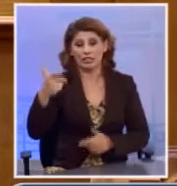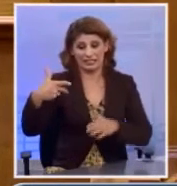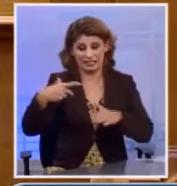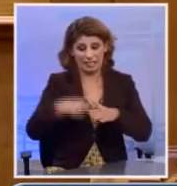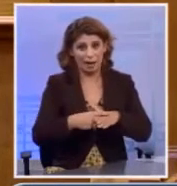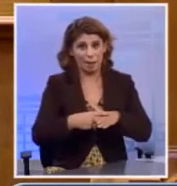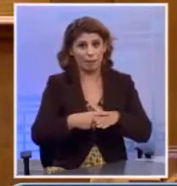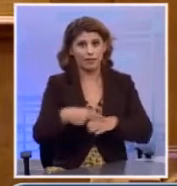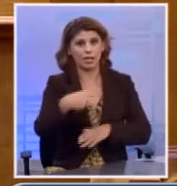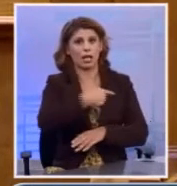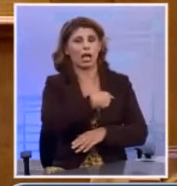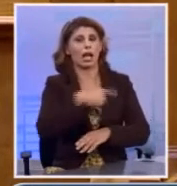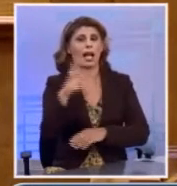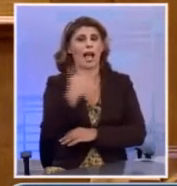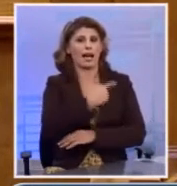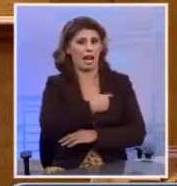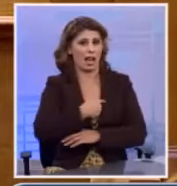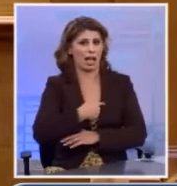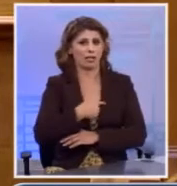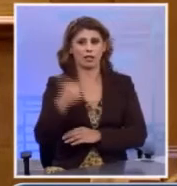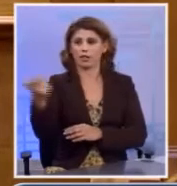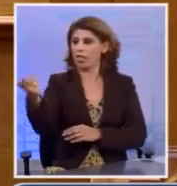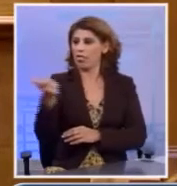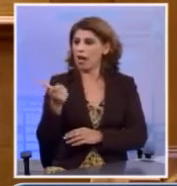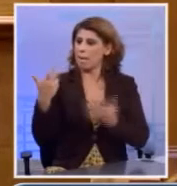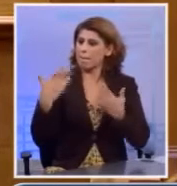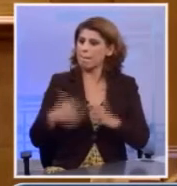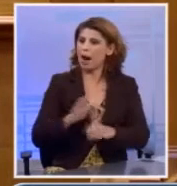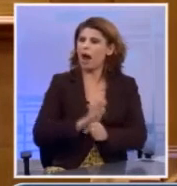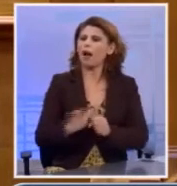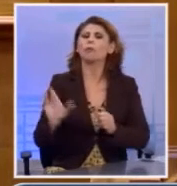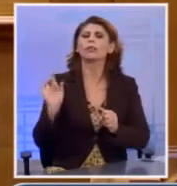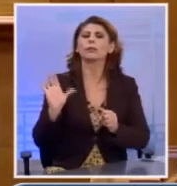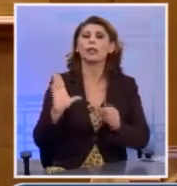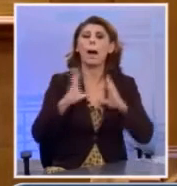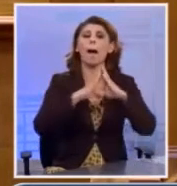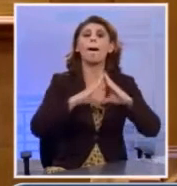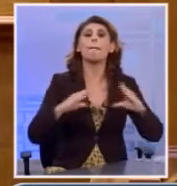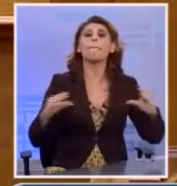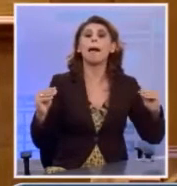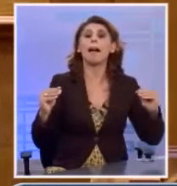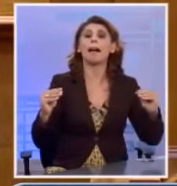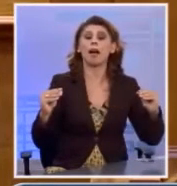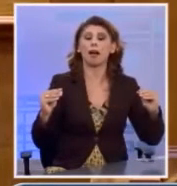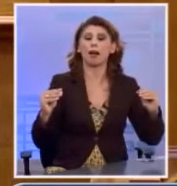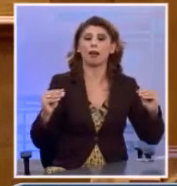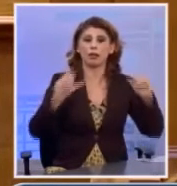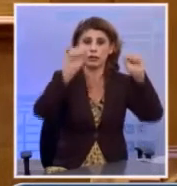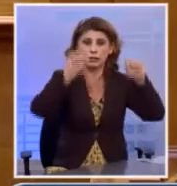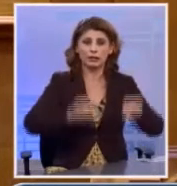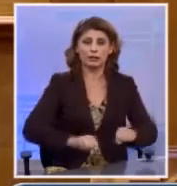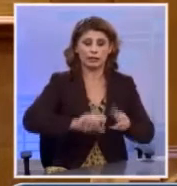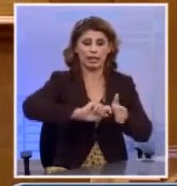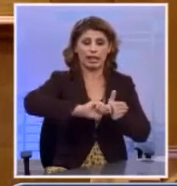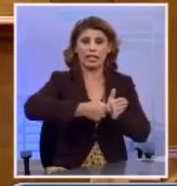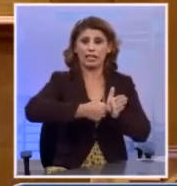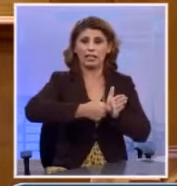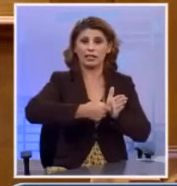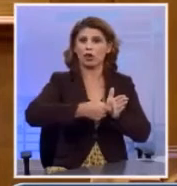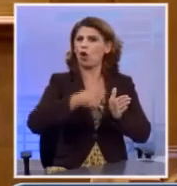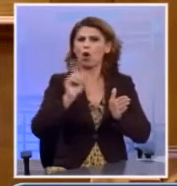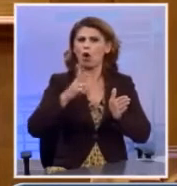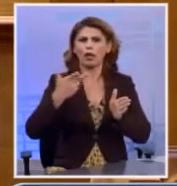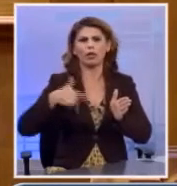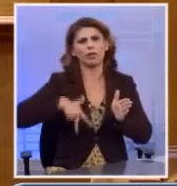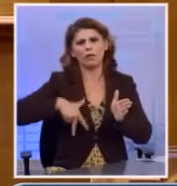σε καναλάρχες χωρίς καλύψεις και ότι το μεγάλο κανάλι, το Μέγκα, κλείνει όχι γιατί η